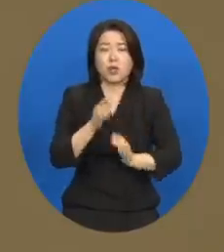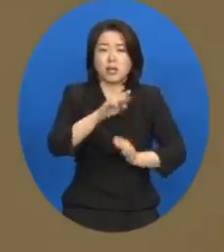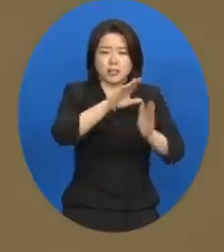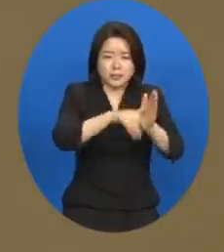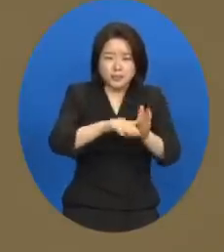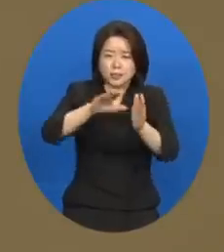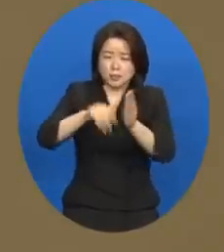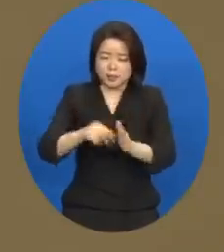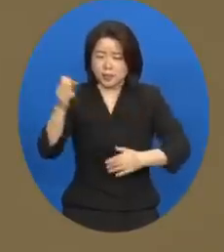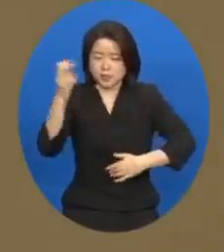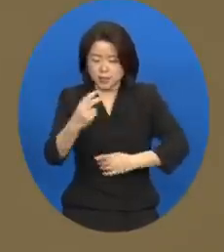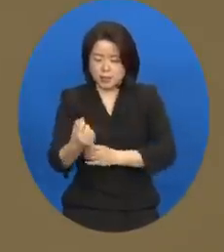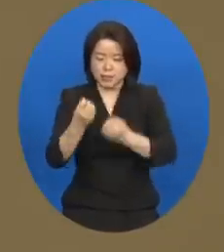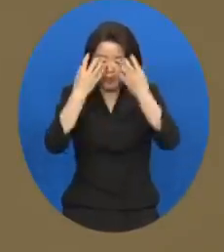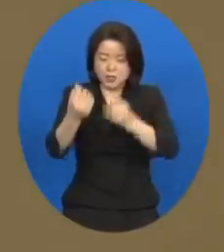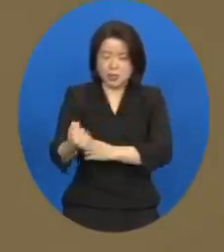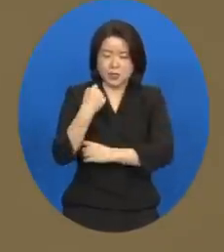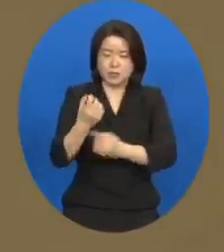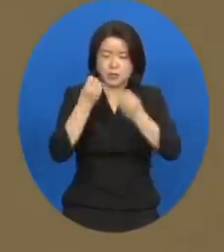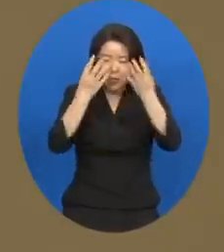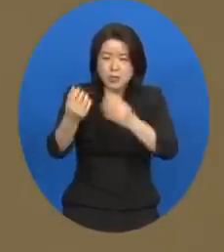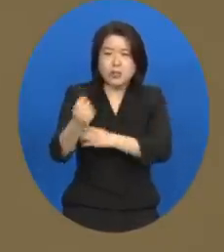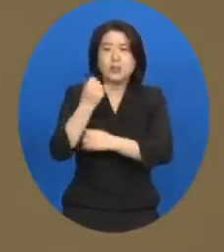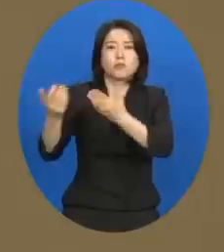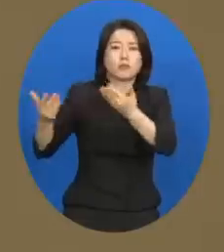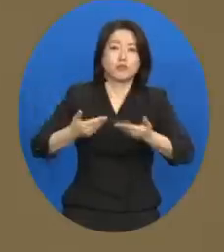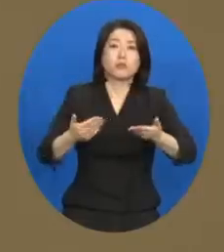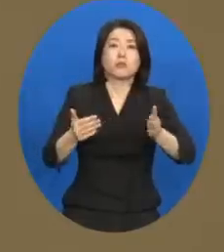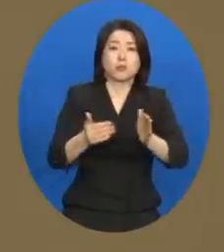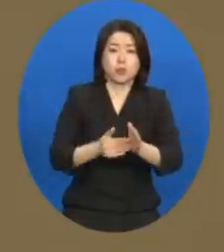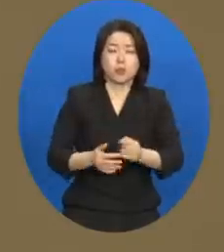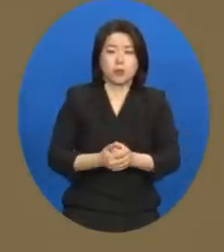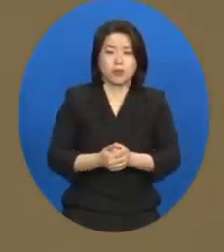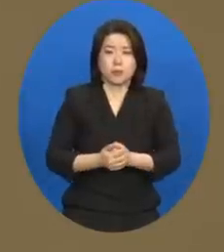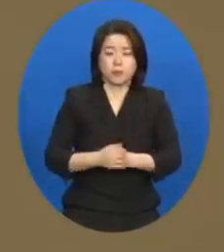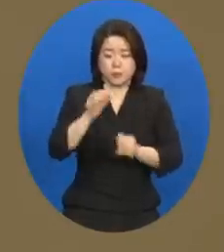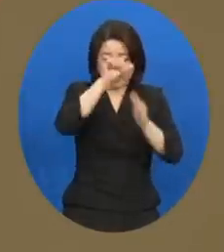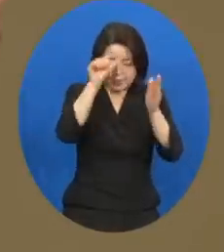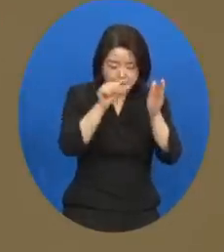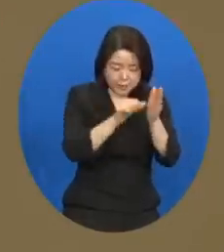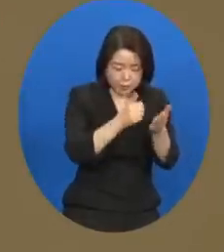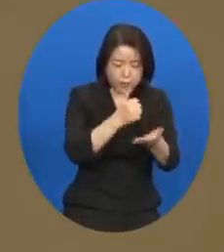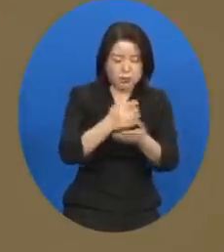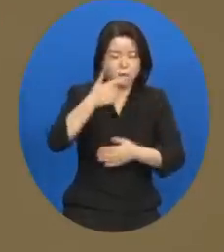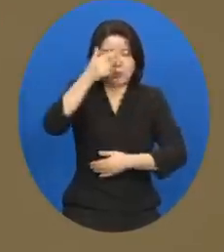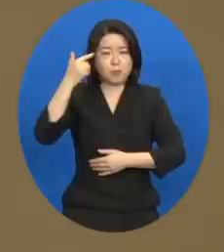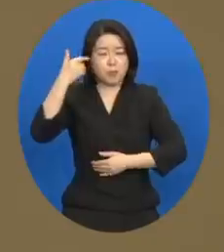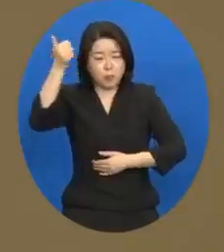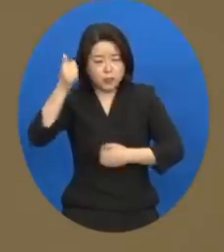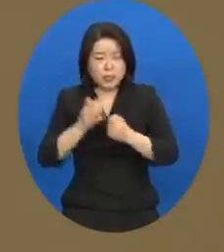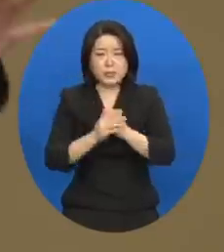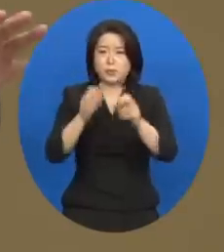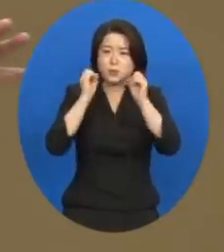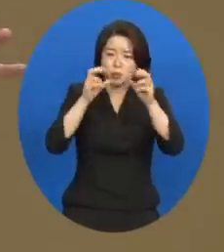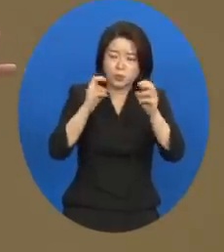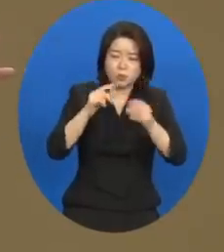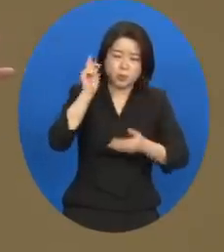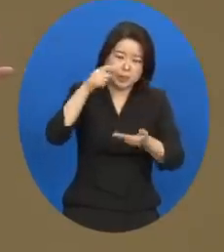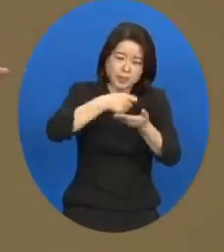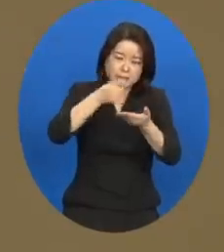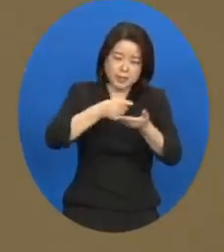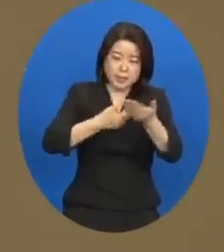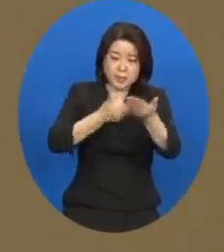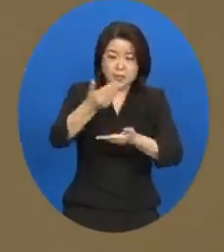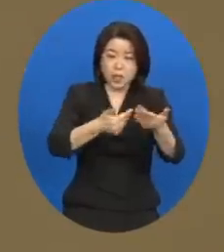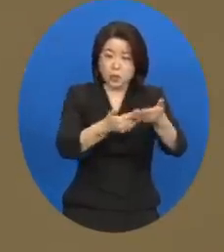그때그때마다 다시 한번 새 힘을 얻게 했습니다. 우리 장로님들과 목사님들과 선교사님들과 일기 나눔 방을